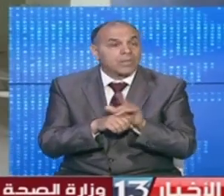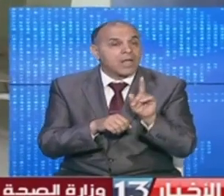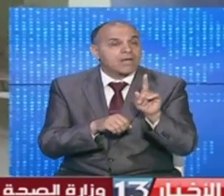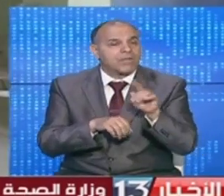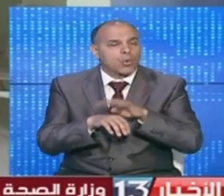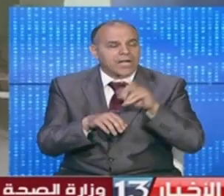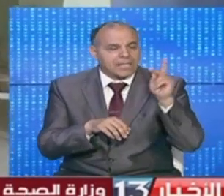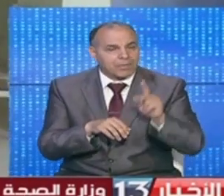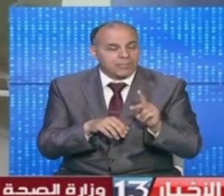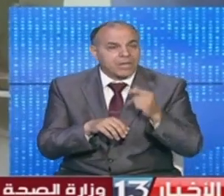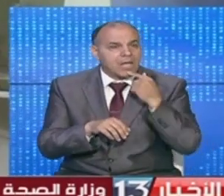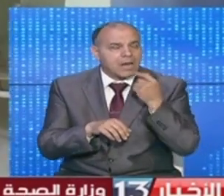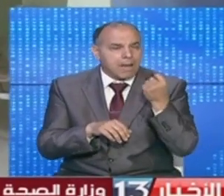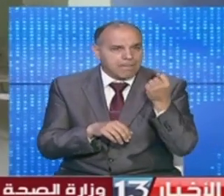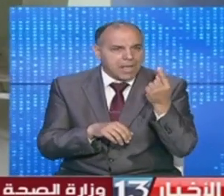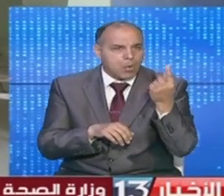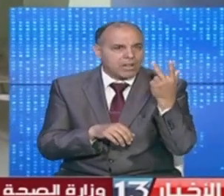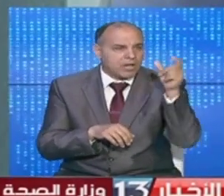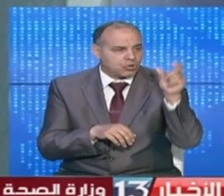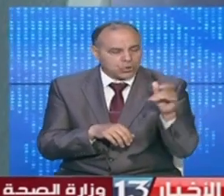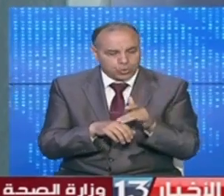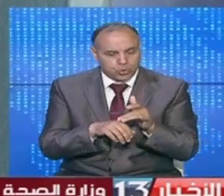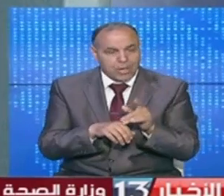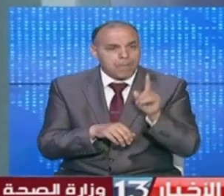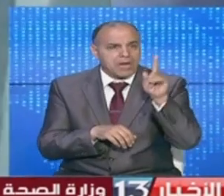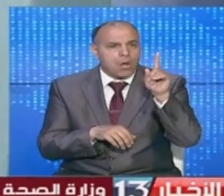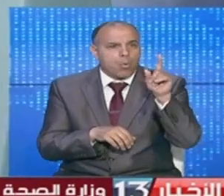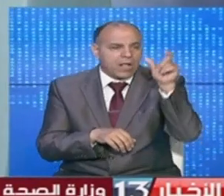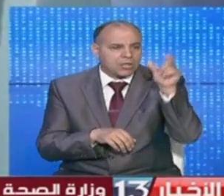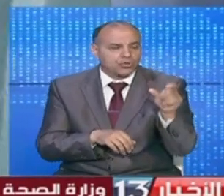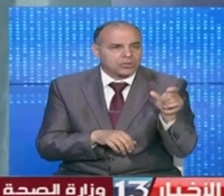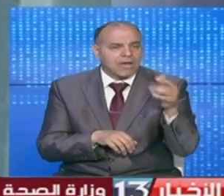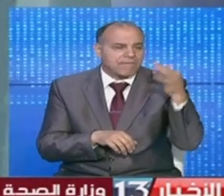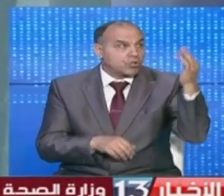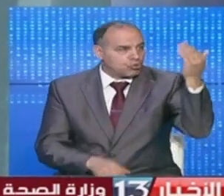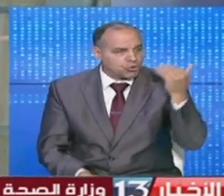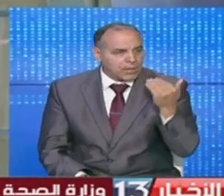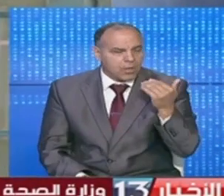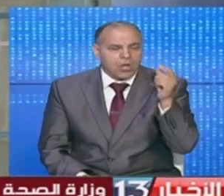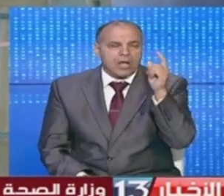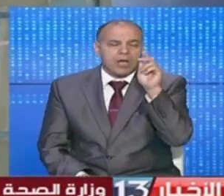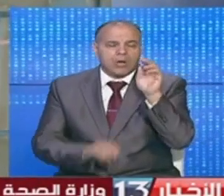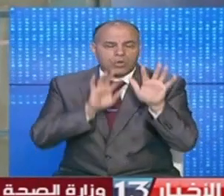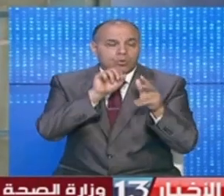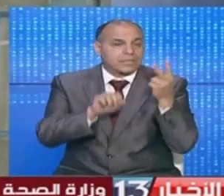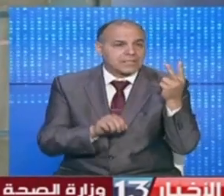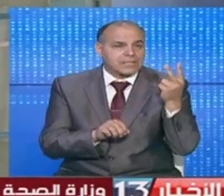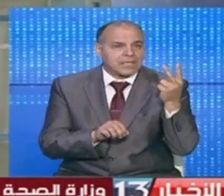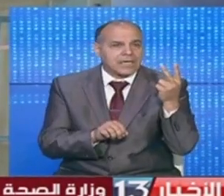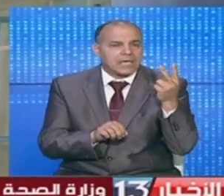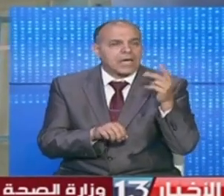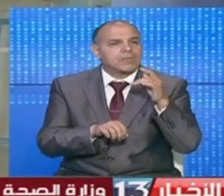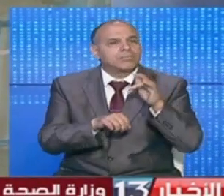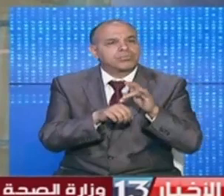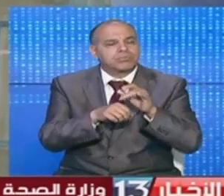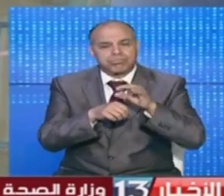بولاية قبلي إلى 103 حالة، منها حالة وحيدة وافدة من فرنسا و92 حالة على علاقة